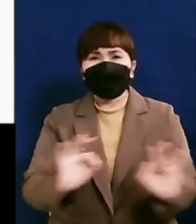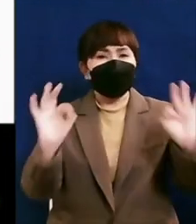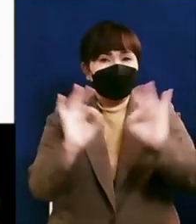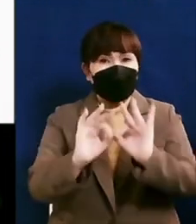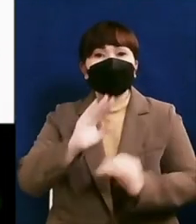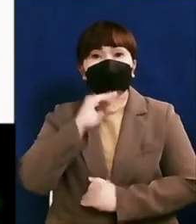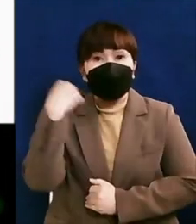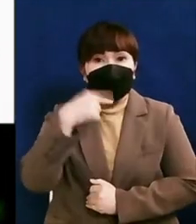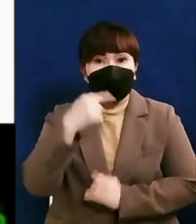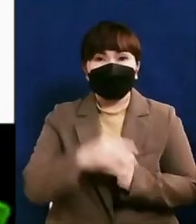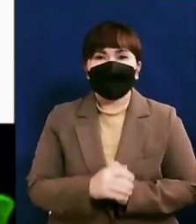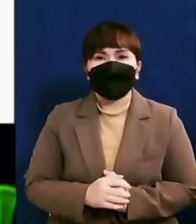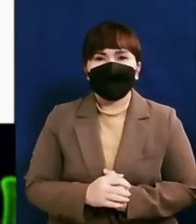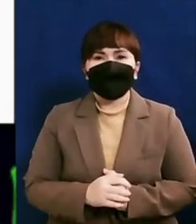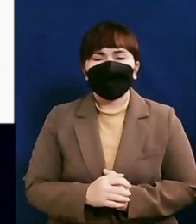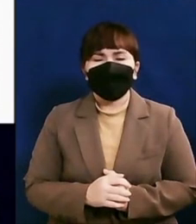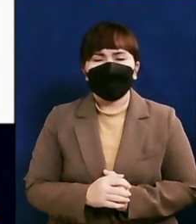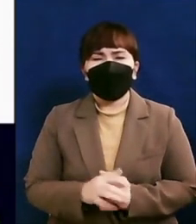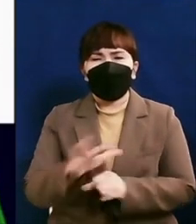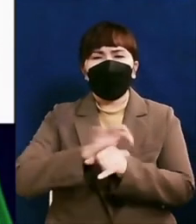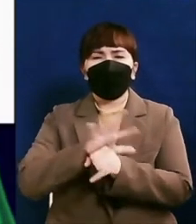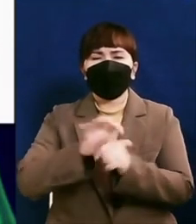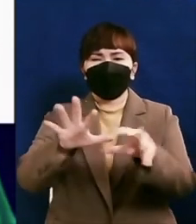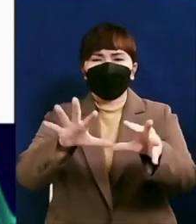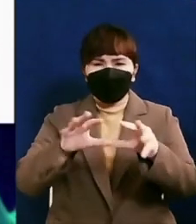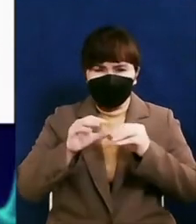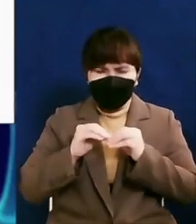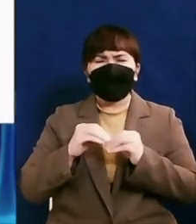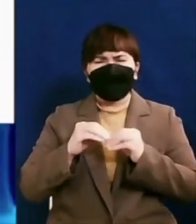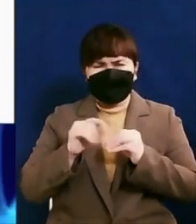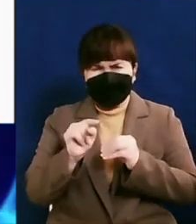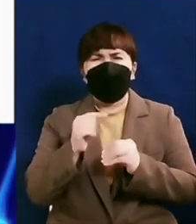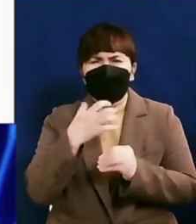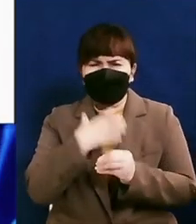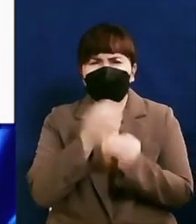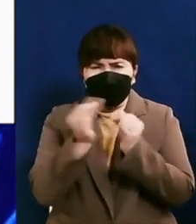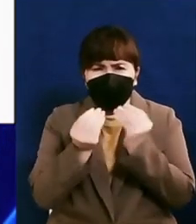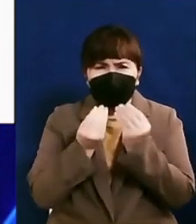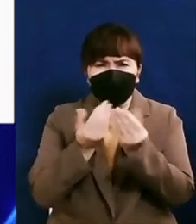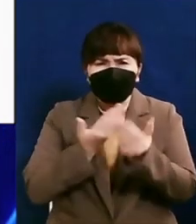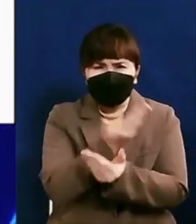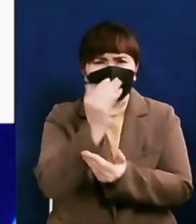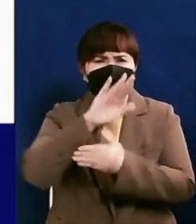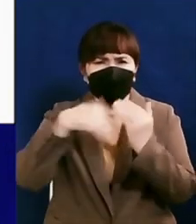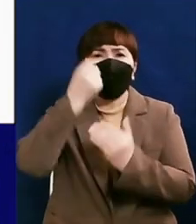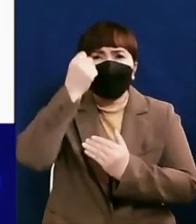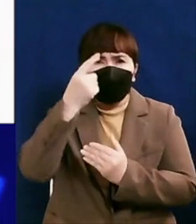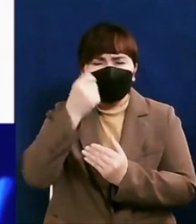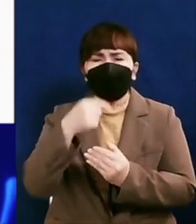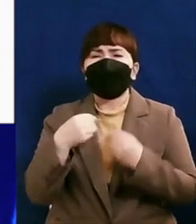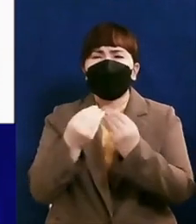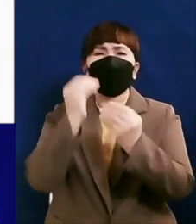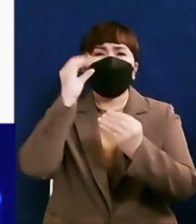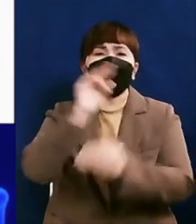ราได้รับเชื้ออยากทำความเข้าใจกับพี่น้องประชาชนทุกคนนะครับแล้วก็บุคลากรทางการแพทย์นะครับที่จะช่วยกันรณรงค์เรื่อง